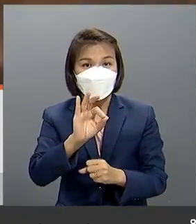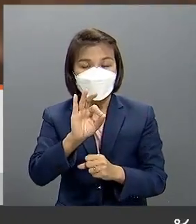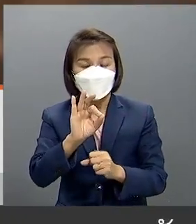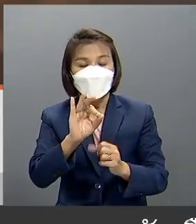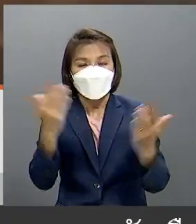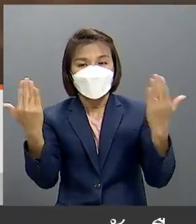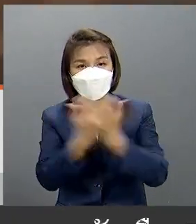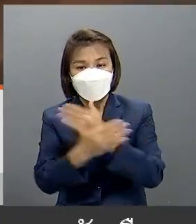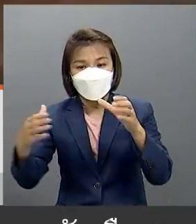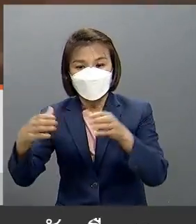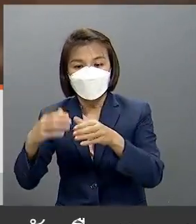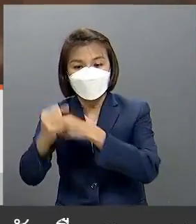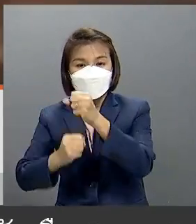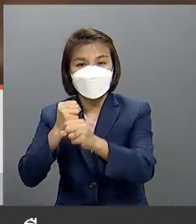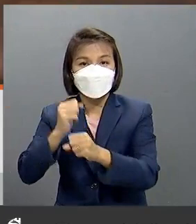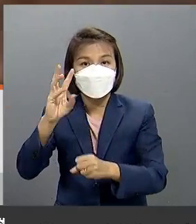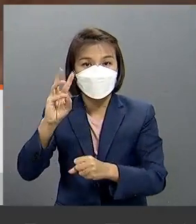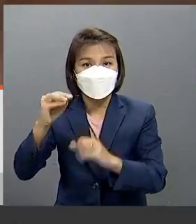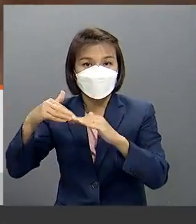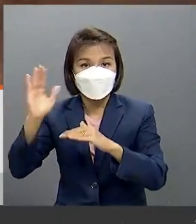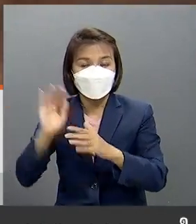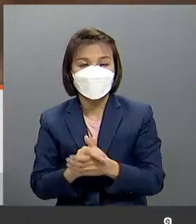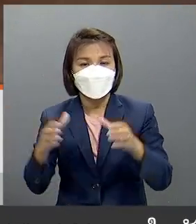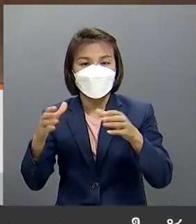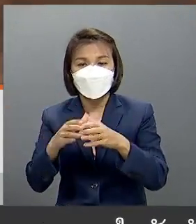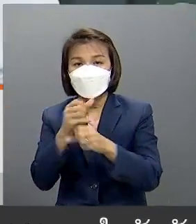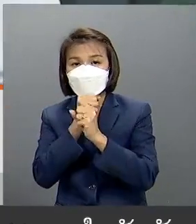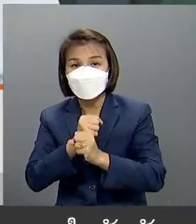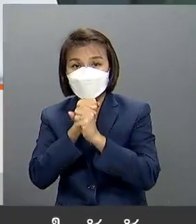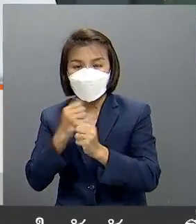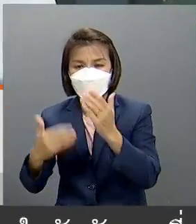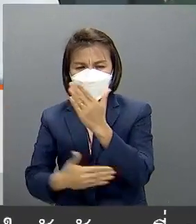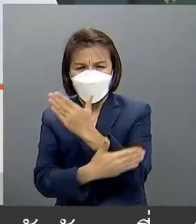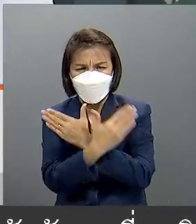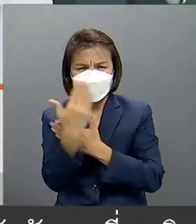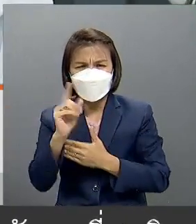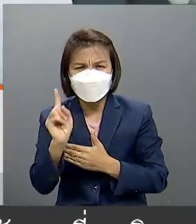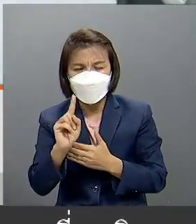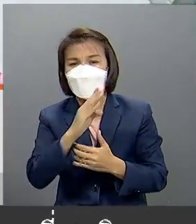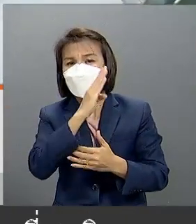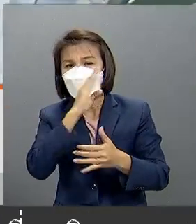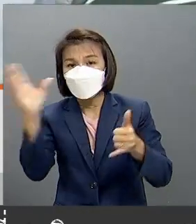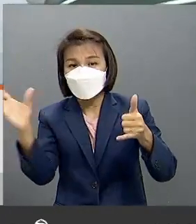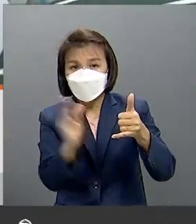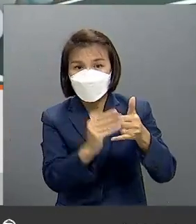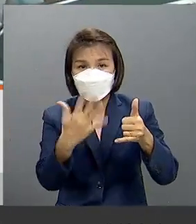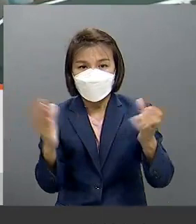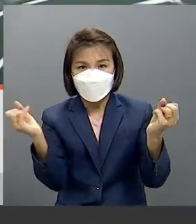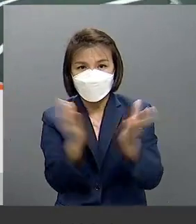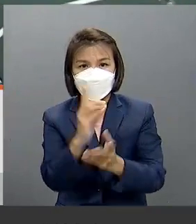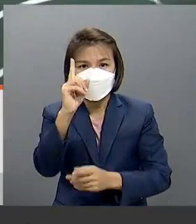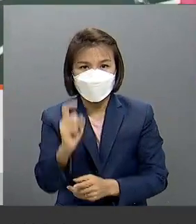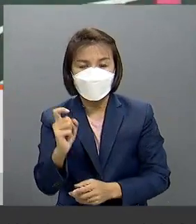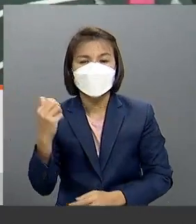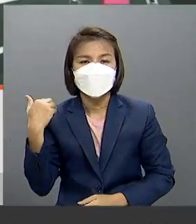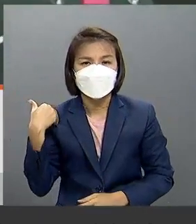ยให้รายละเอียดว่ากลุ่มผู้สูงอายุเป็นกลุ่มเสี่ยงสูงที่เมื่อติดเชื้อโควิด-19 แล้วอาจจะเสี่ยงต่อการเสียชีวิตได้ง่ายผู้สู